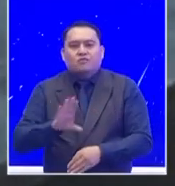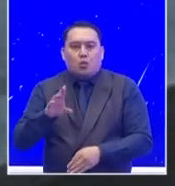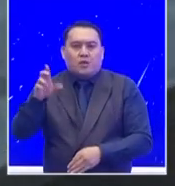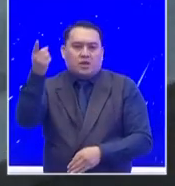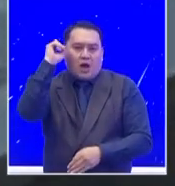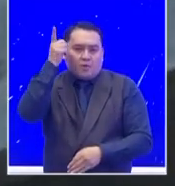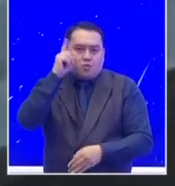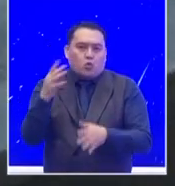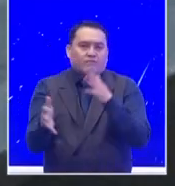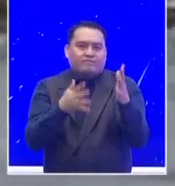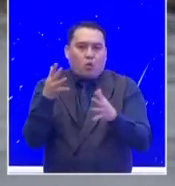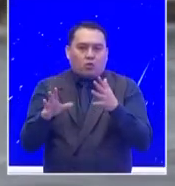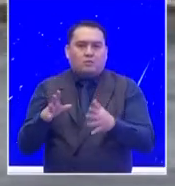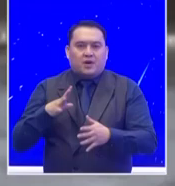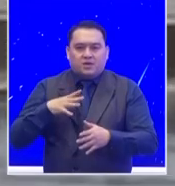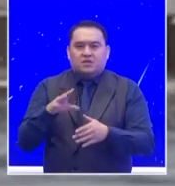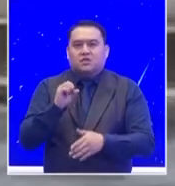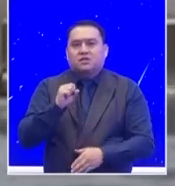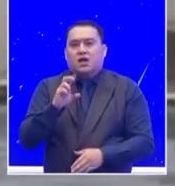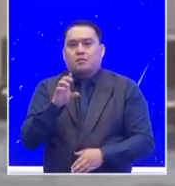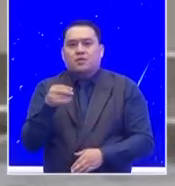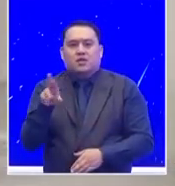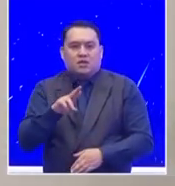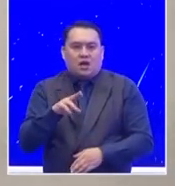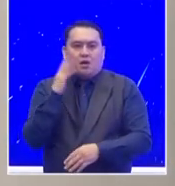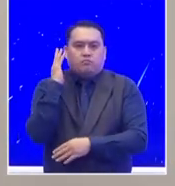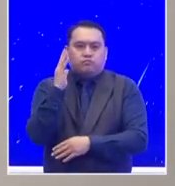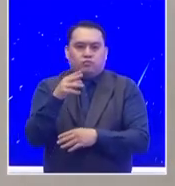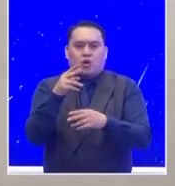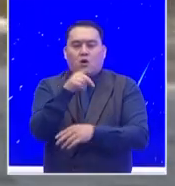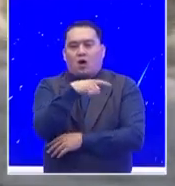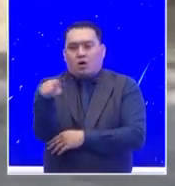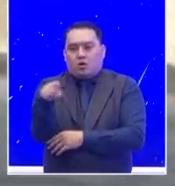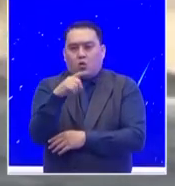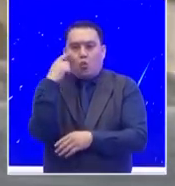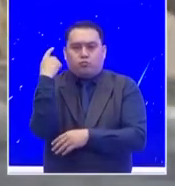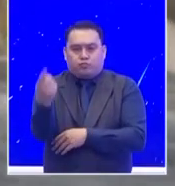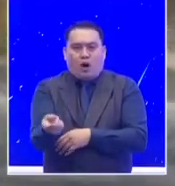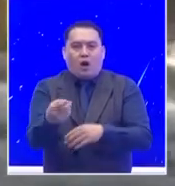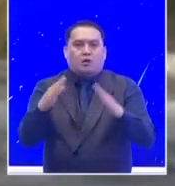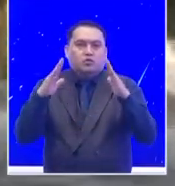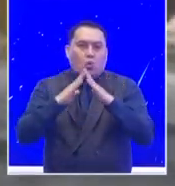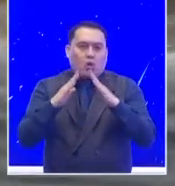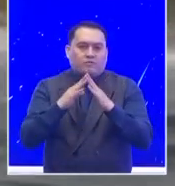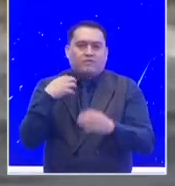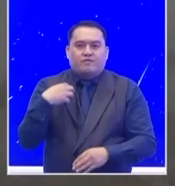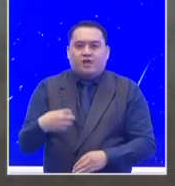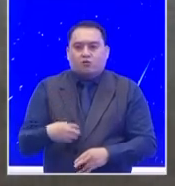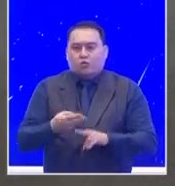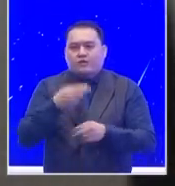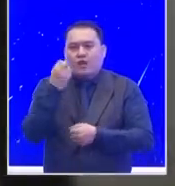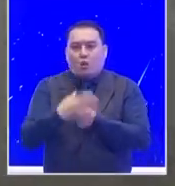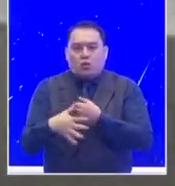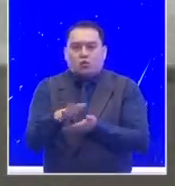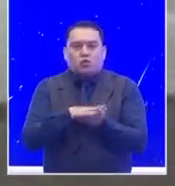В Германии буря, которую здесь назвали Сабина, повалила подъемный кран. Он упал прямо на крышу собора во Франкфурте,